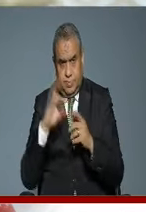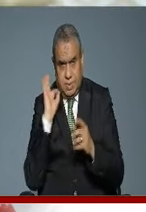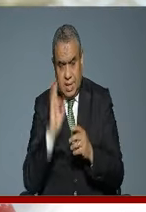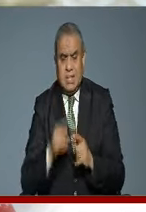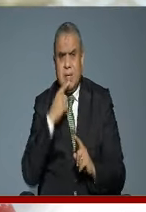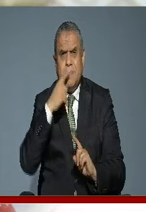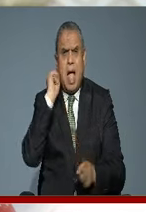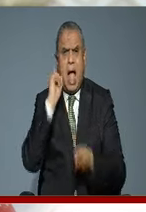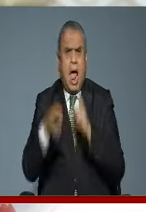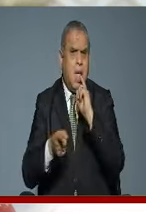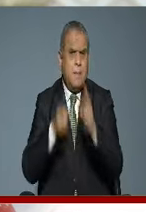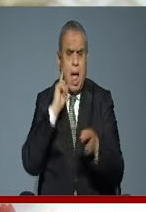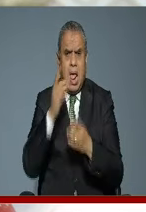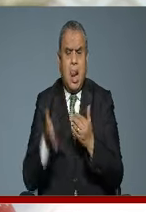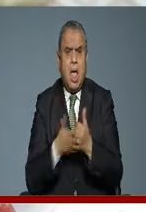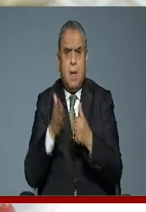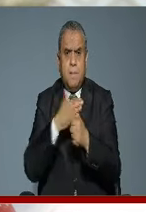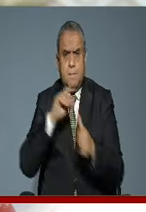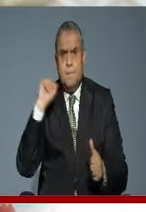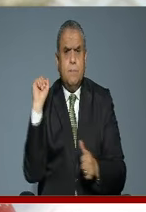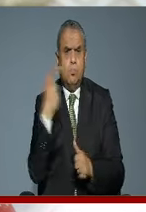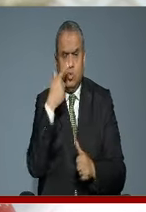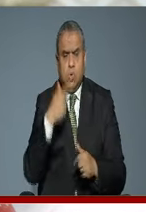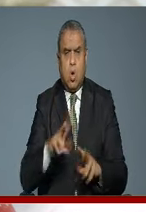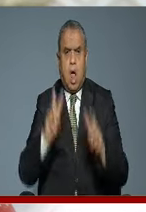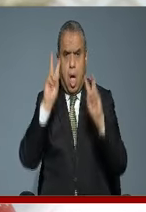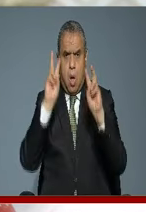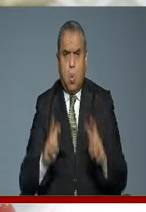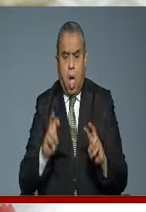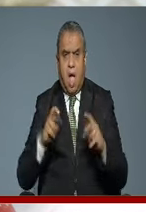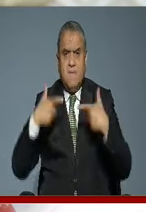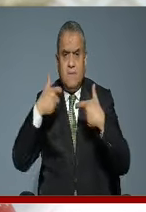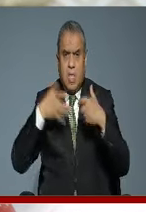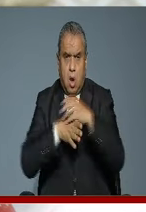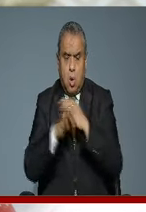النار عاجل لكي يسمح لتقديم المساعدات